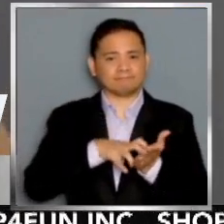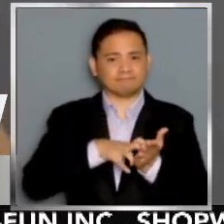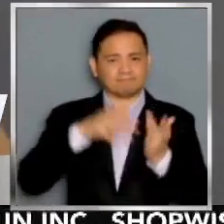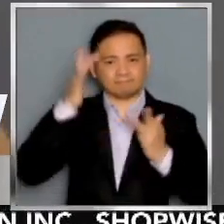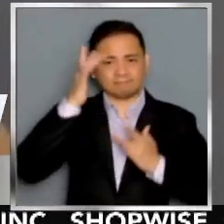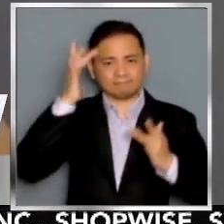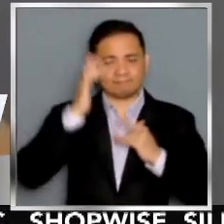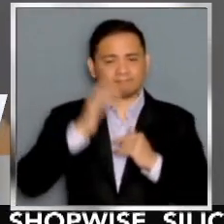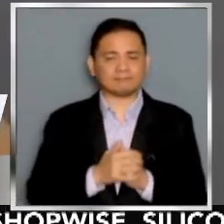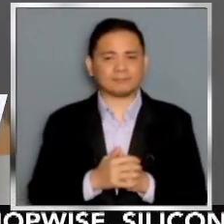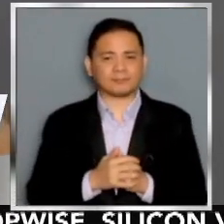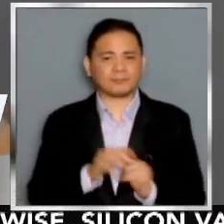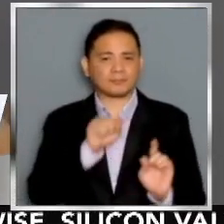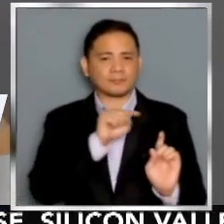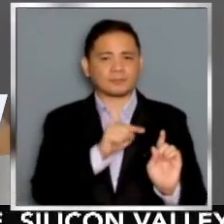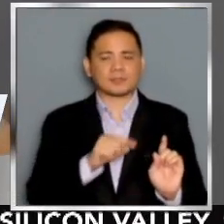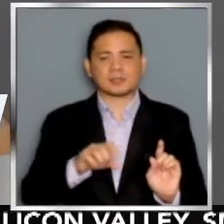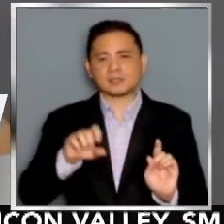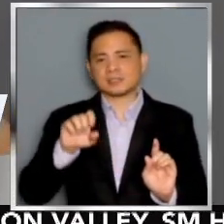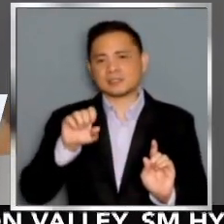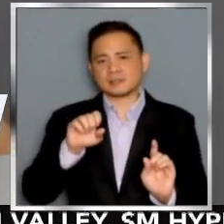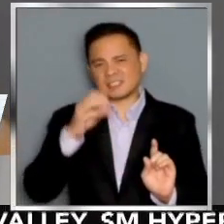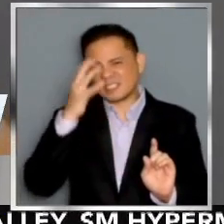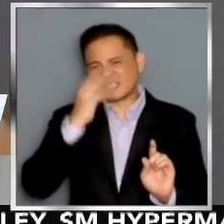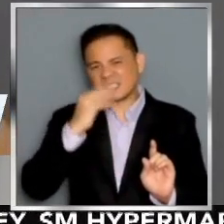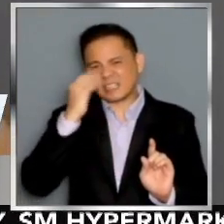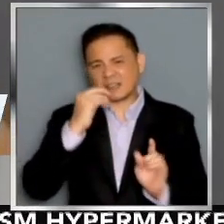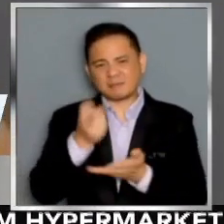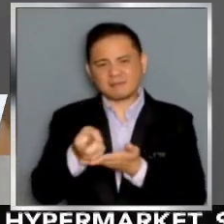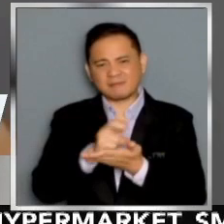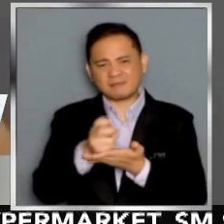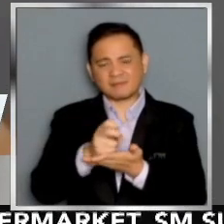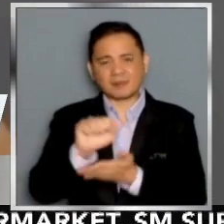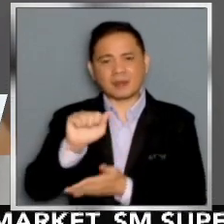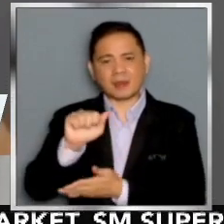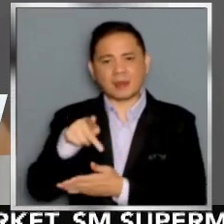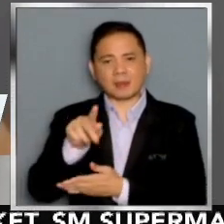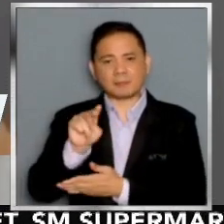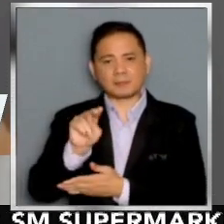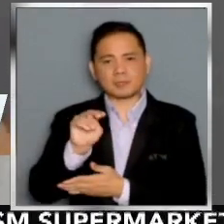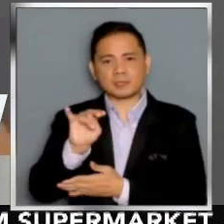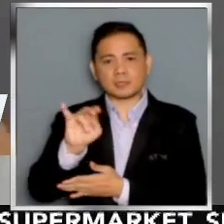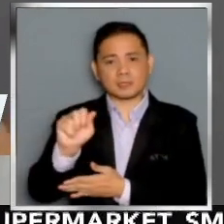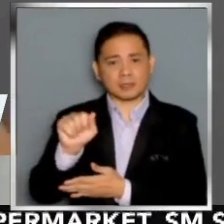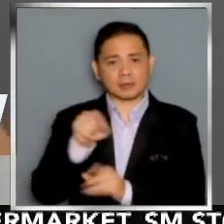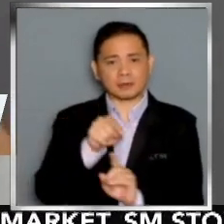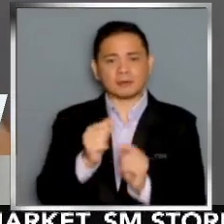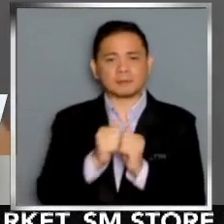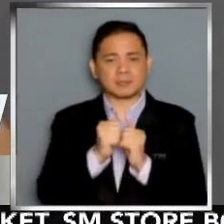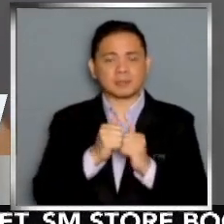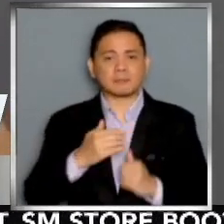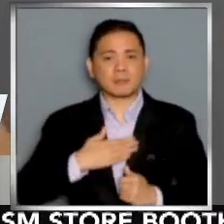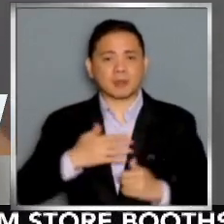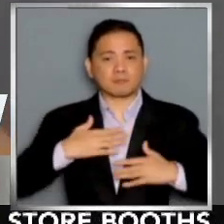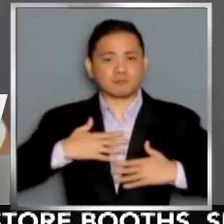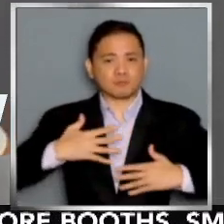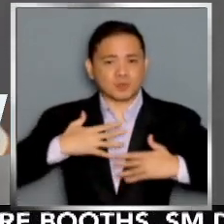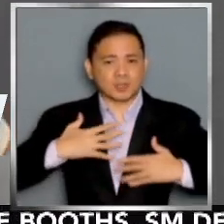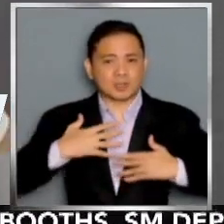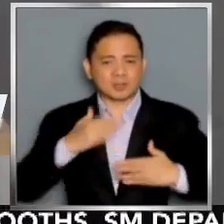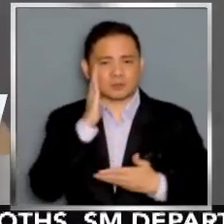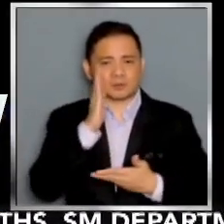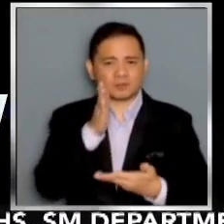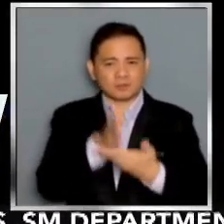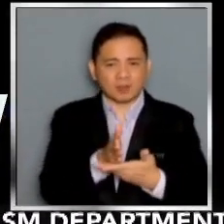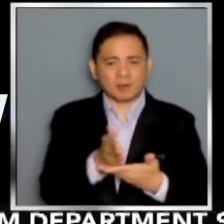ako. So, sleep apnea is basically my breathing stops for about 24 seconds straight, 3 times in